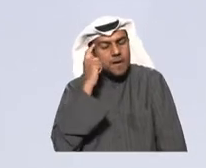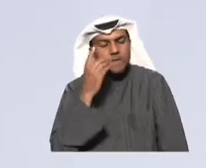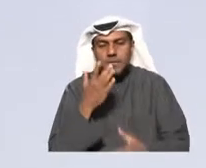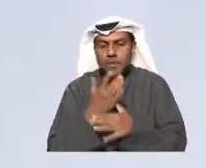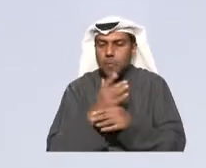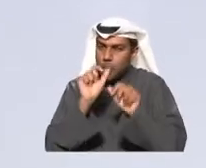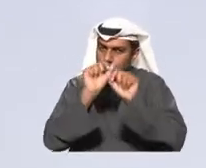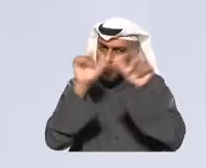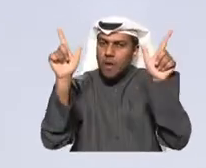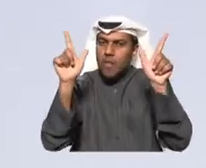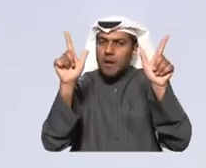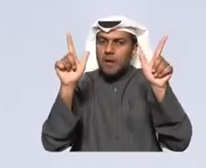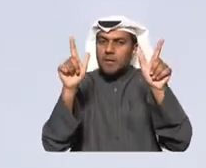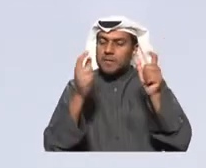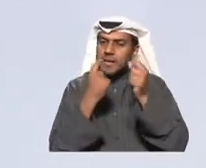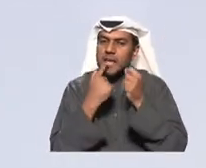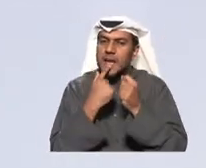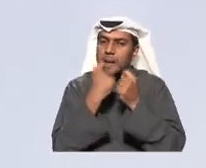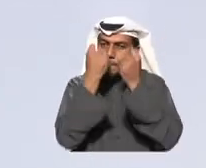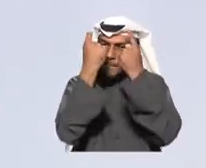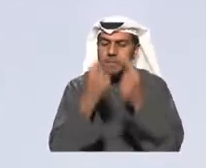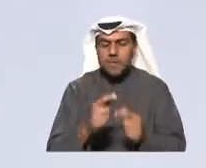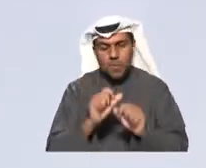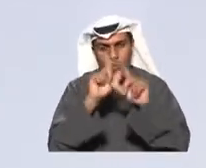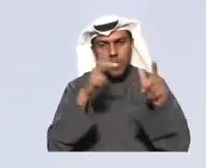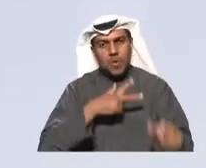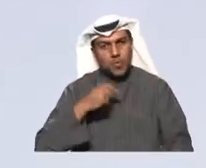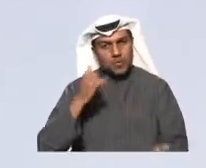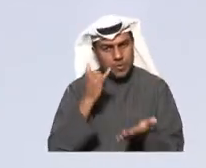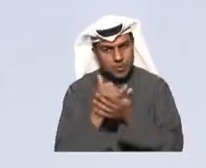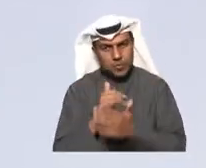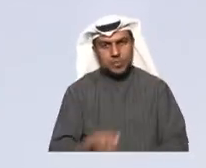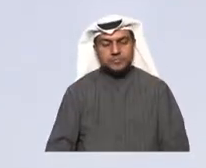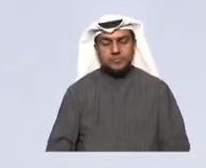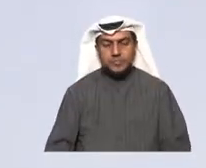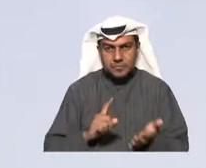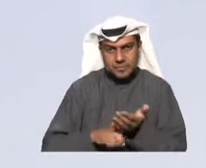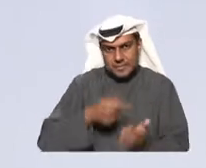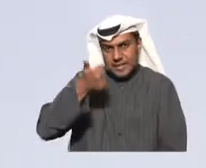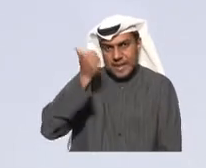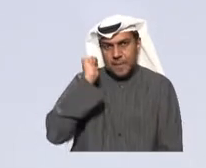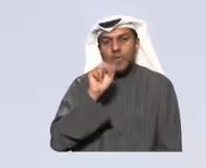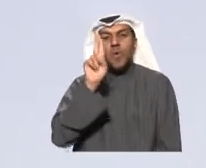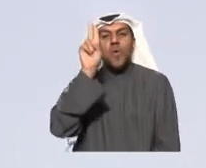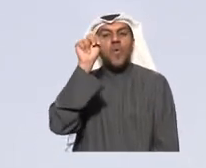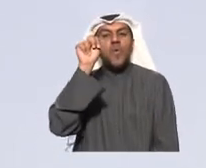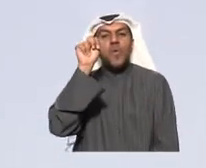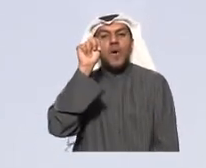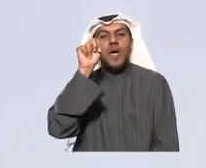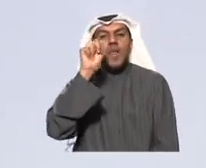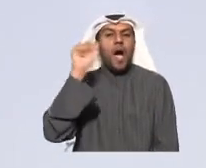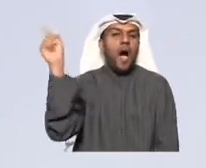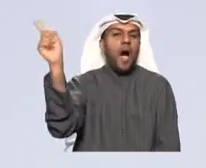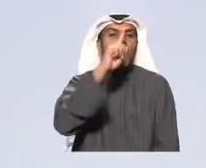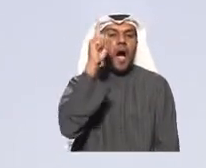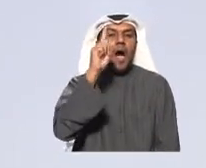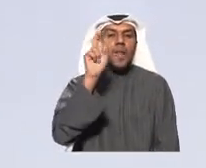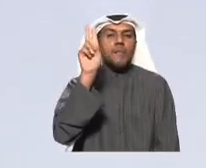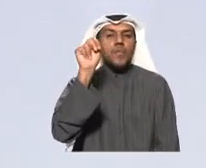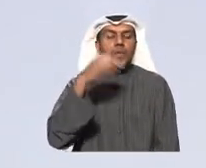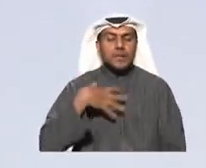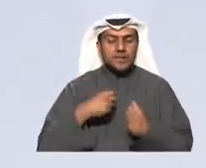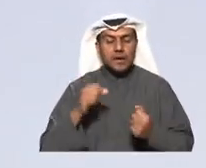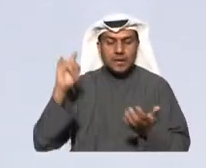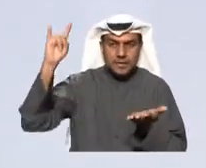التي تعمل عليه وزارة الصحة والذي كان محل إشادة حقيقة بالأمس من قبل منظمة الصحة العالمية والتي كانت في